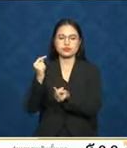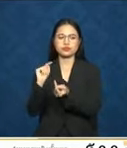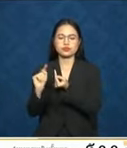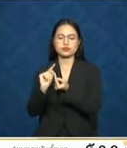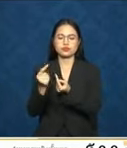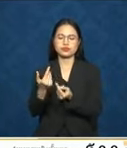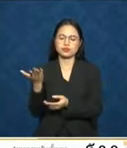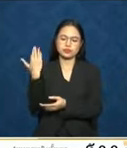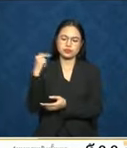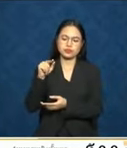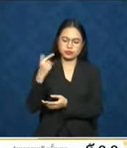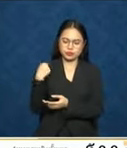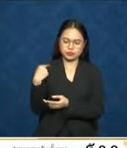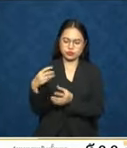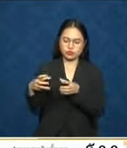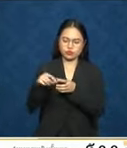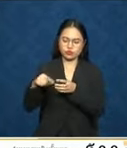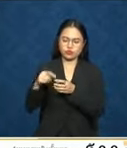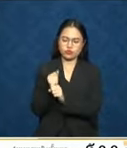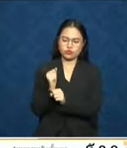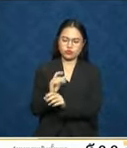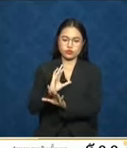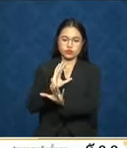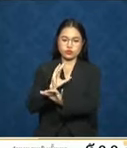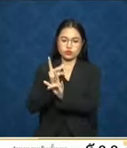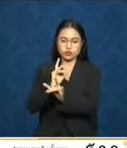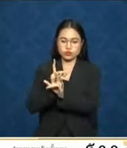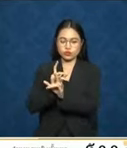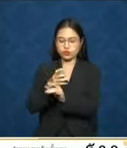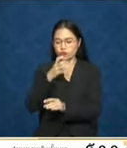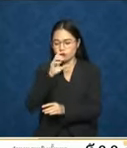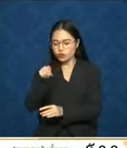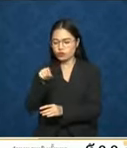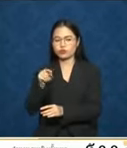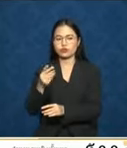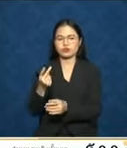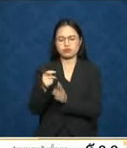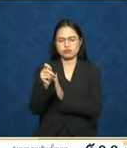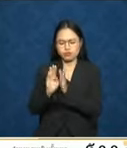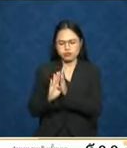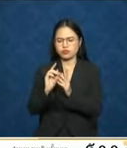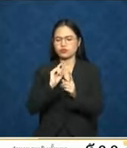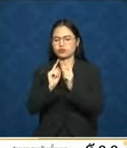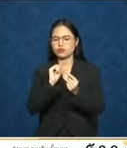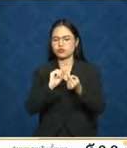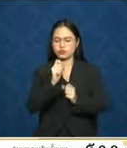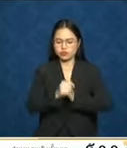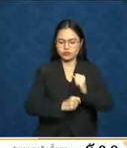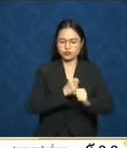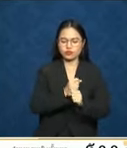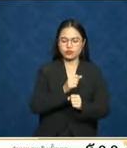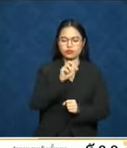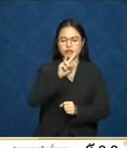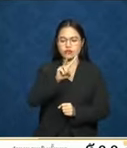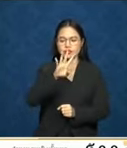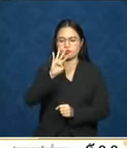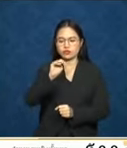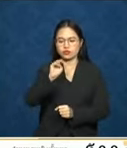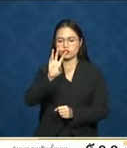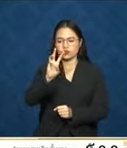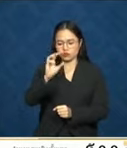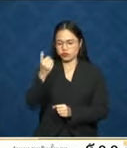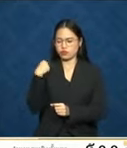รึกษาหารือของผมนะครับเกี่ยวกับระบบระเบียบนะครับซึ่งปรากฏว่าตั้งแต่ปี46ที่รัฐสนับสนุนนะครับกลุ่มสุราพื้นบ้านของจังหวัดน่านมี